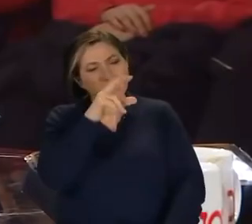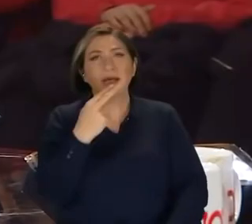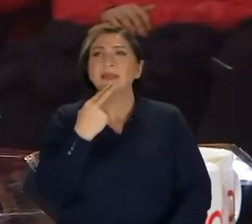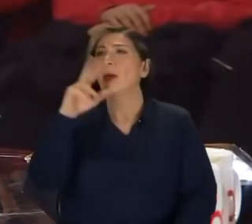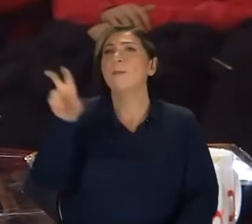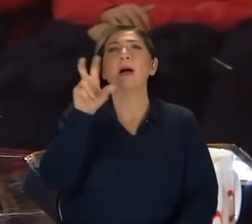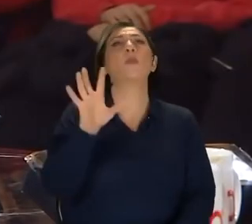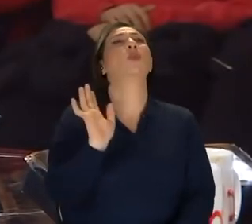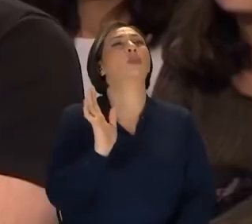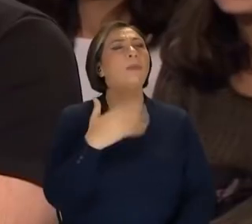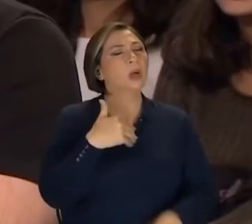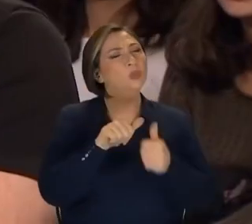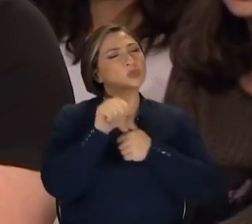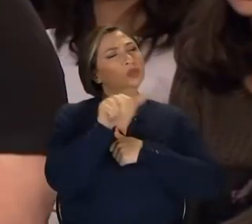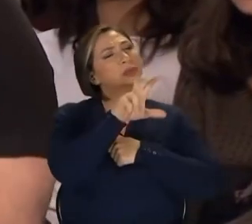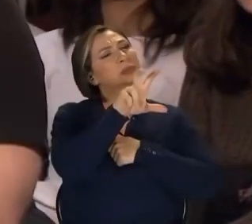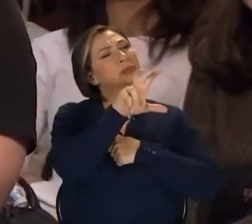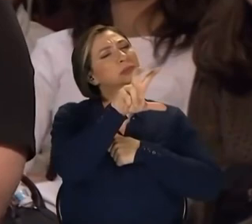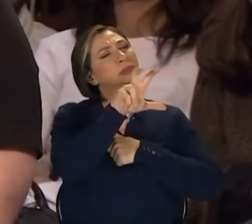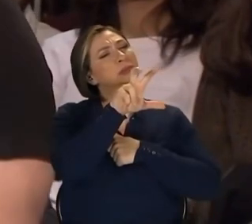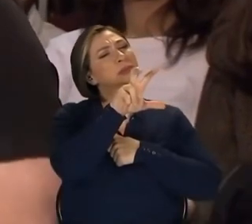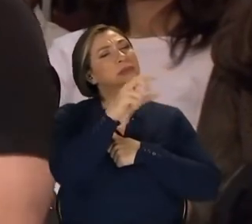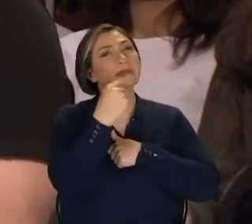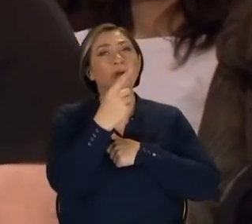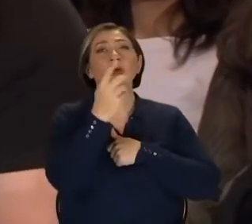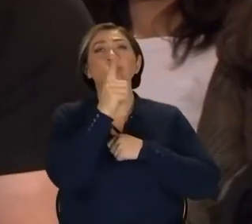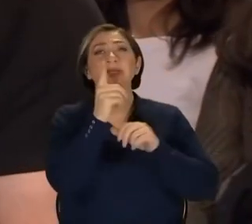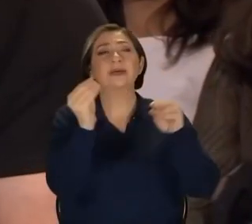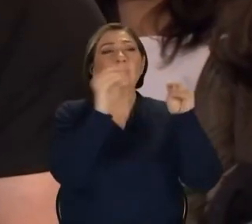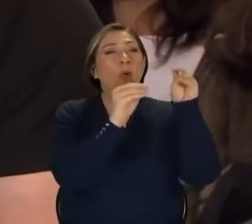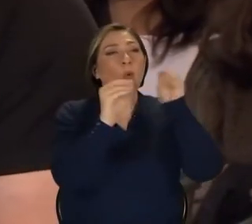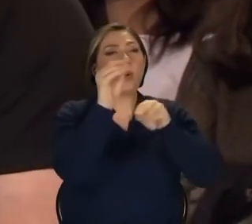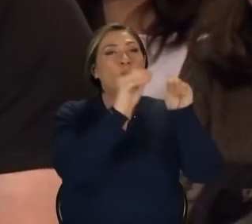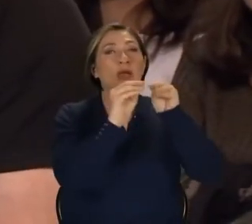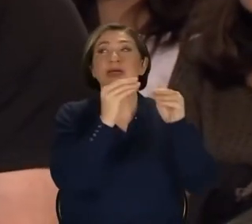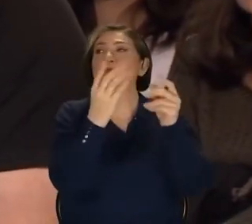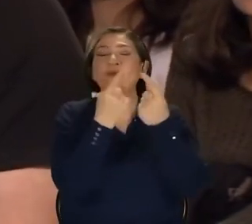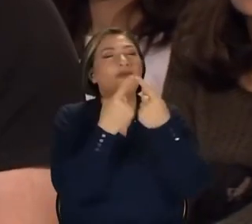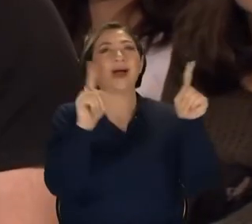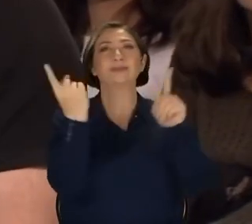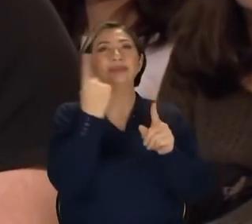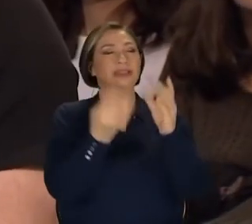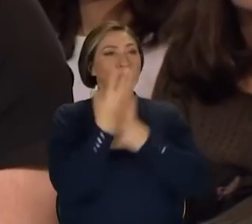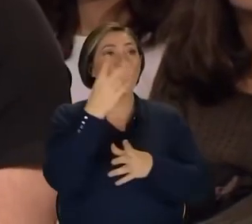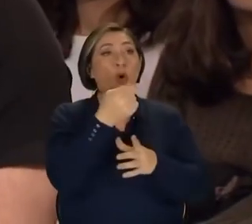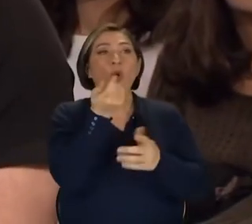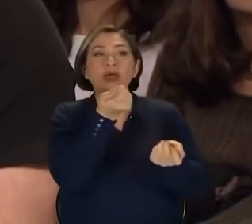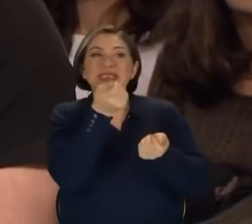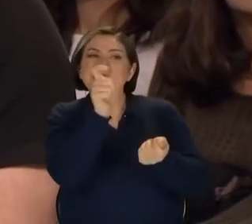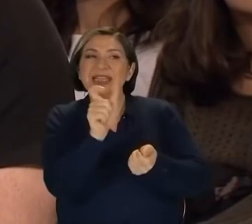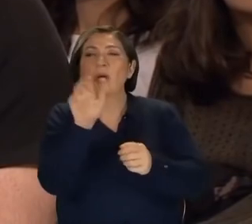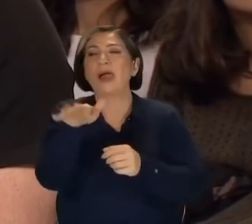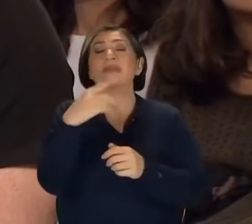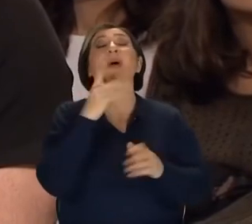Böyle bana uzun uzun bak dediler. Üstüne konulan müzik falan çok etkili oluyor. Tabii o işçiliği de küçümsemiyorum